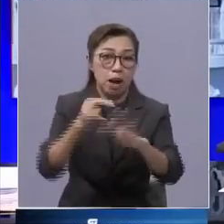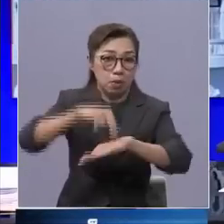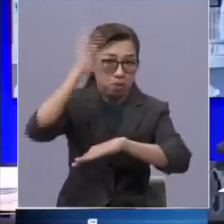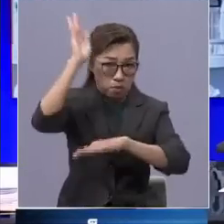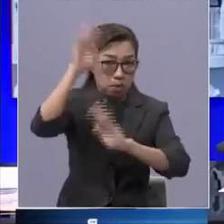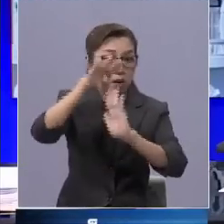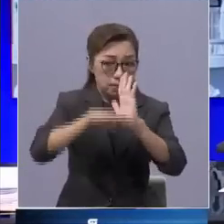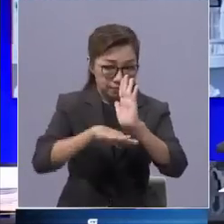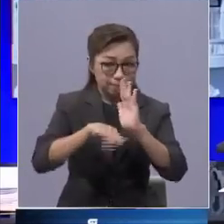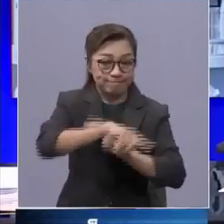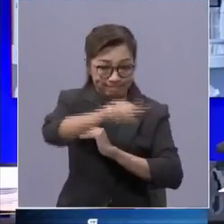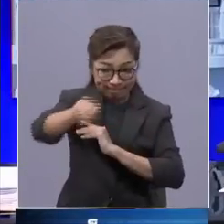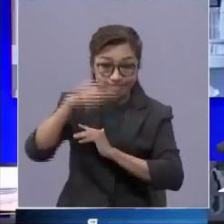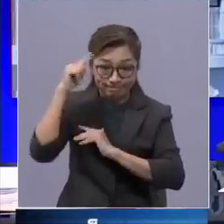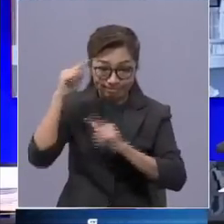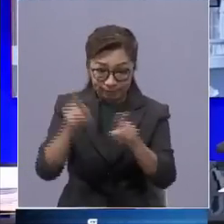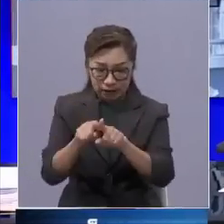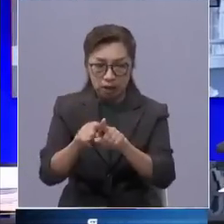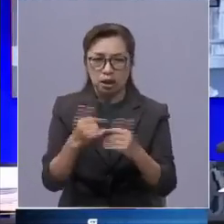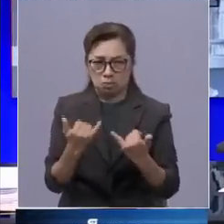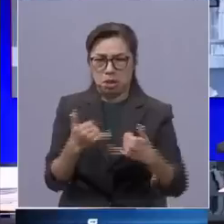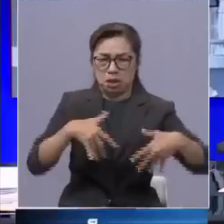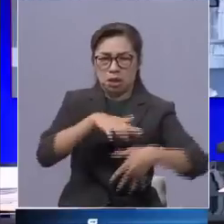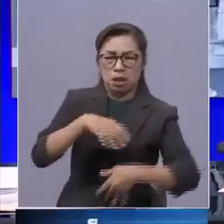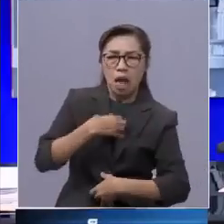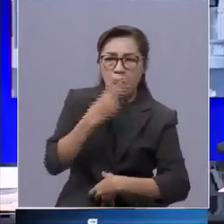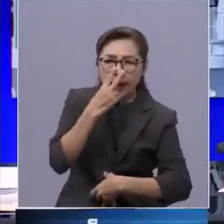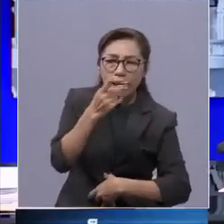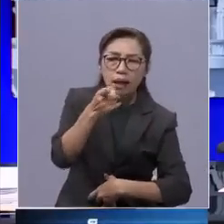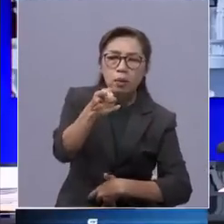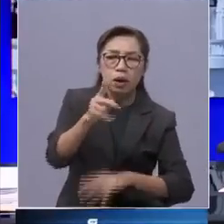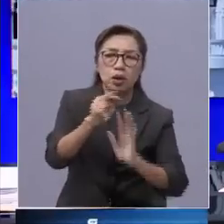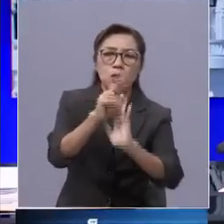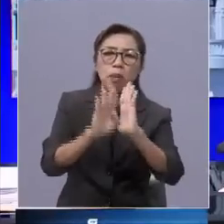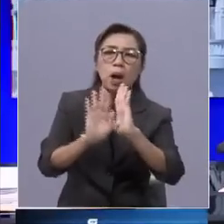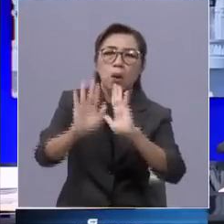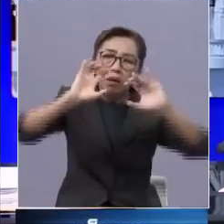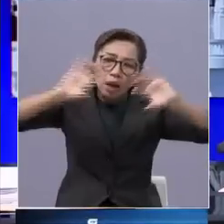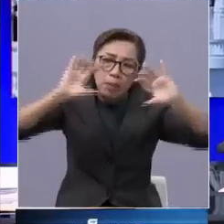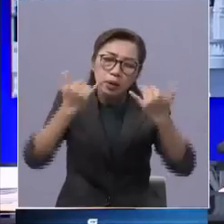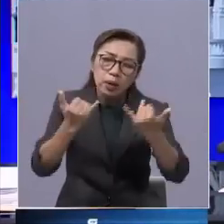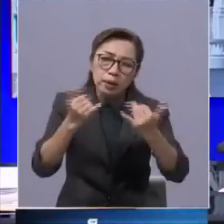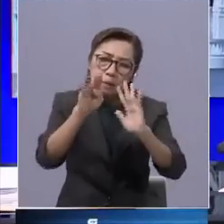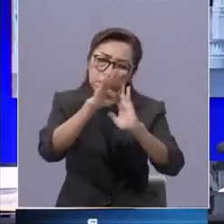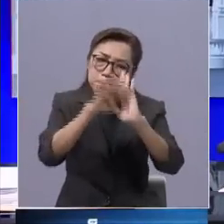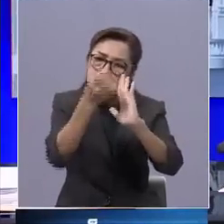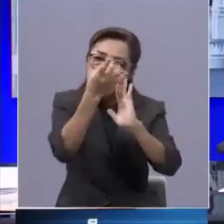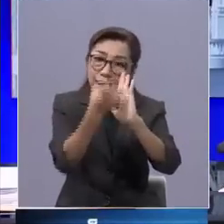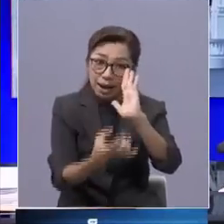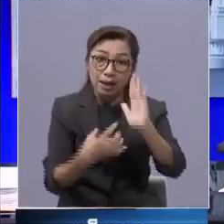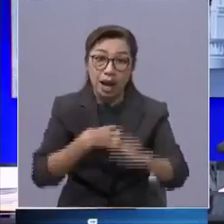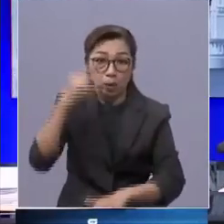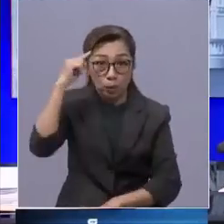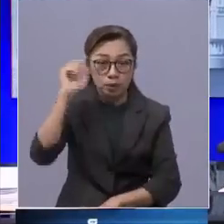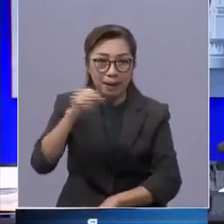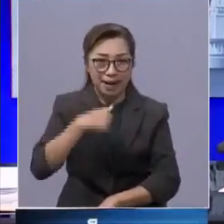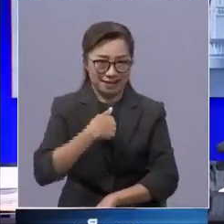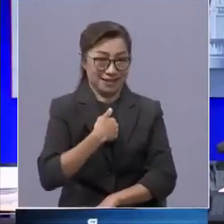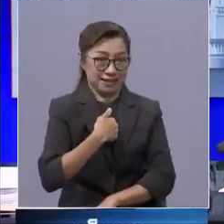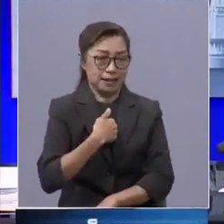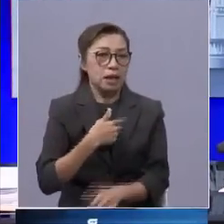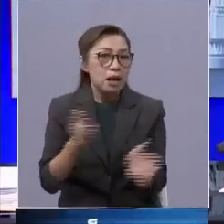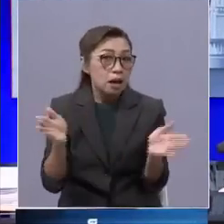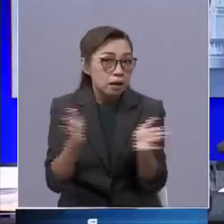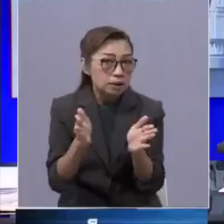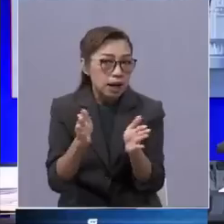ากเห็นหน้าตาของนโยบายของรัฐบาลผสมชุดนี้ว่าจะออกมาเป็นยังไงนะครับเราพอจะมีคร่าวๆสำหรับนโย